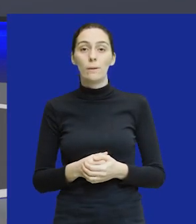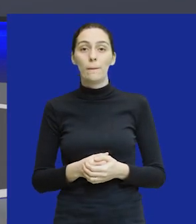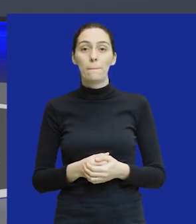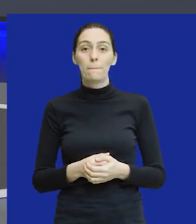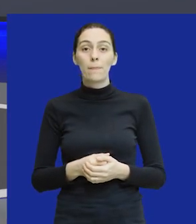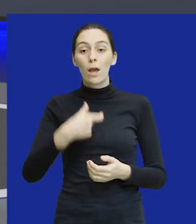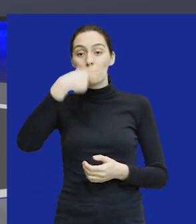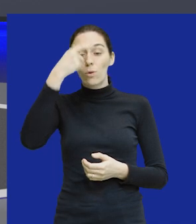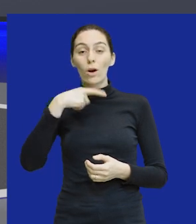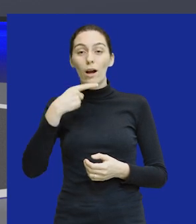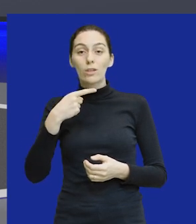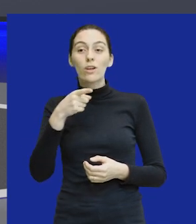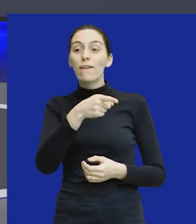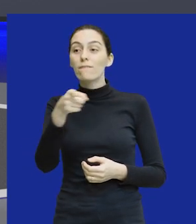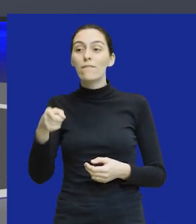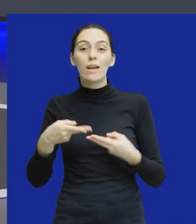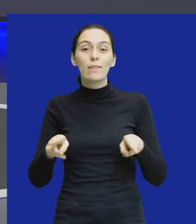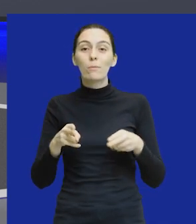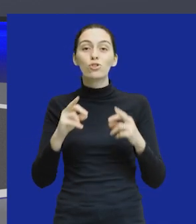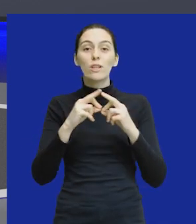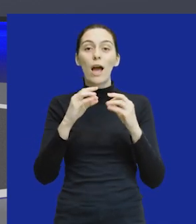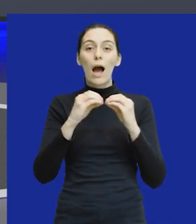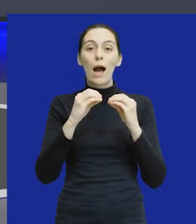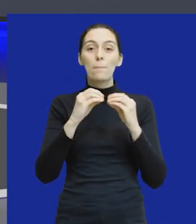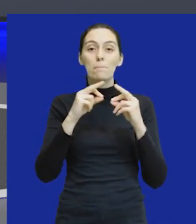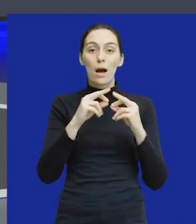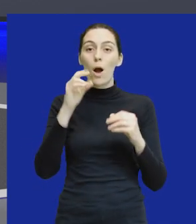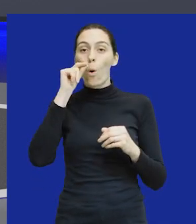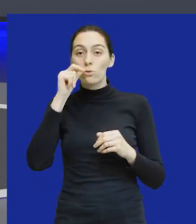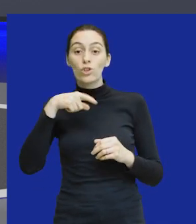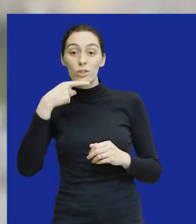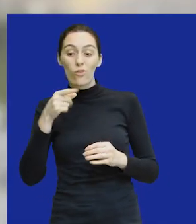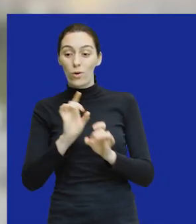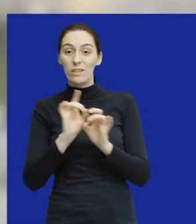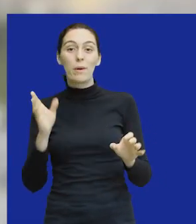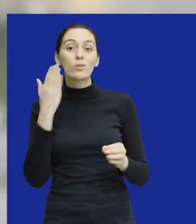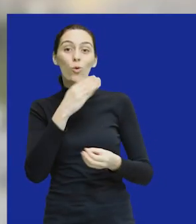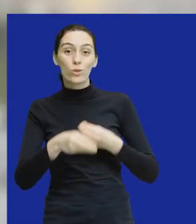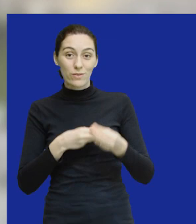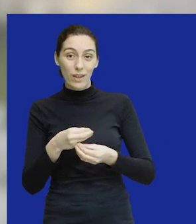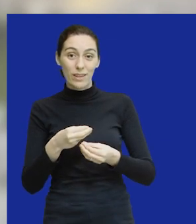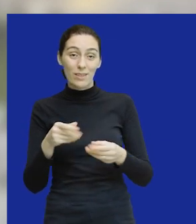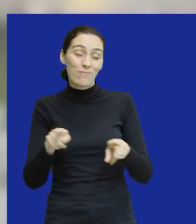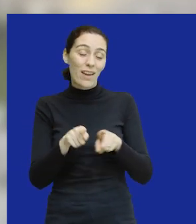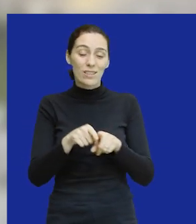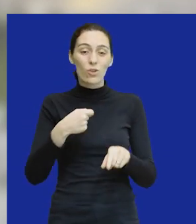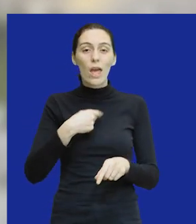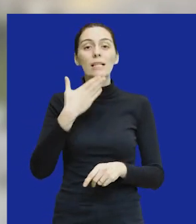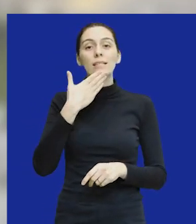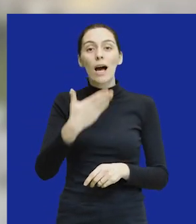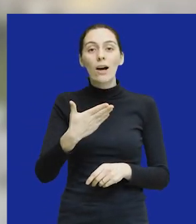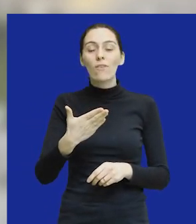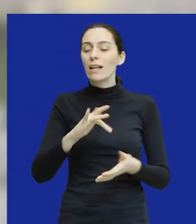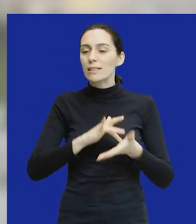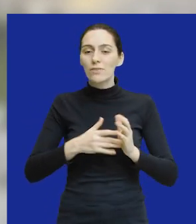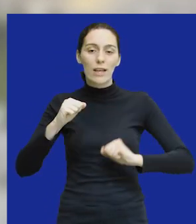rekao u Svetom pismu, ne možete ni Aba Oče izgovoriti bez Duha Svetoga. Tako, ja zahvalan sam za sve što mi je Bog